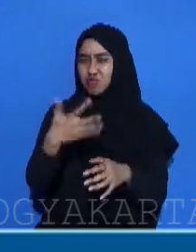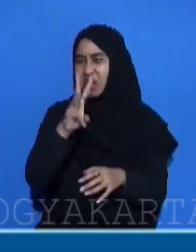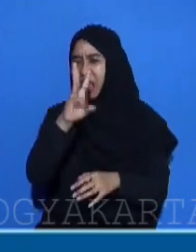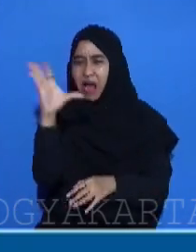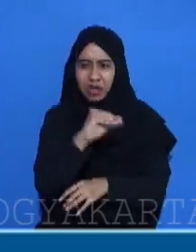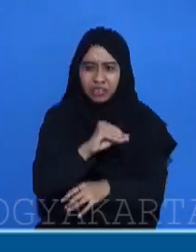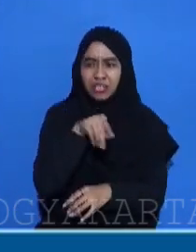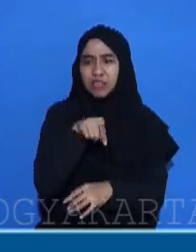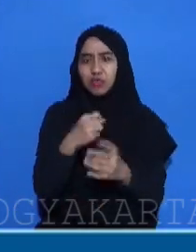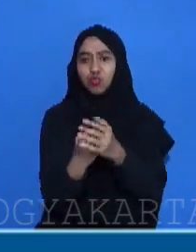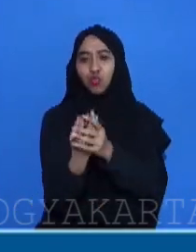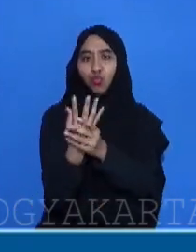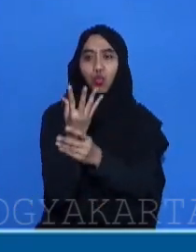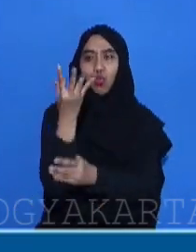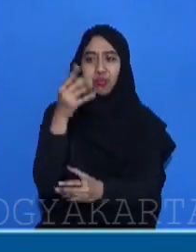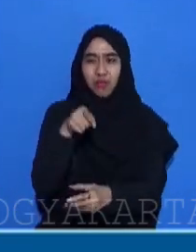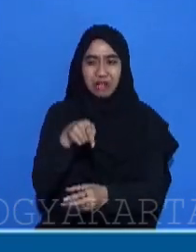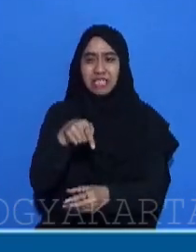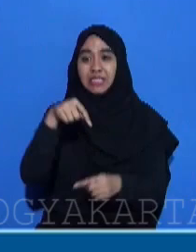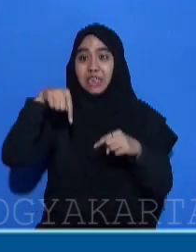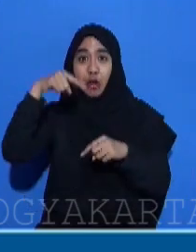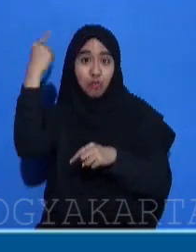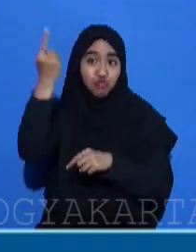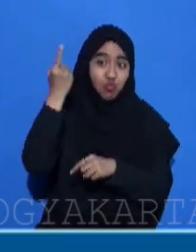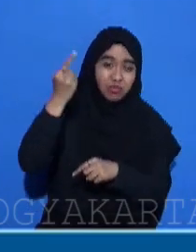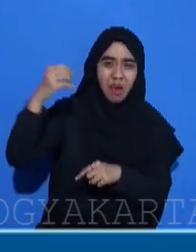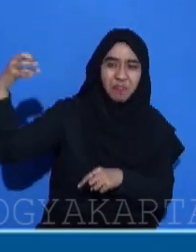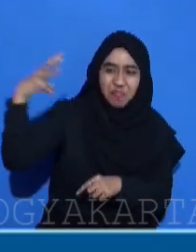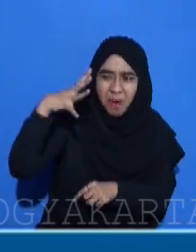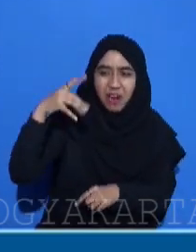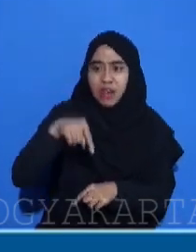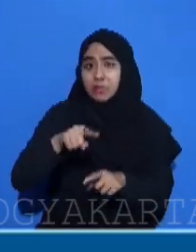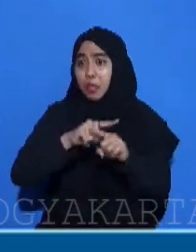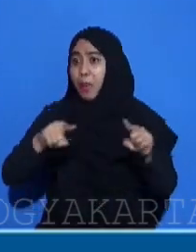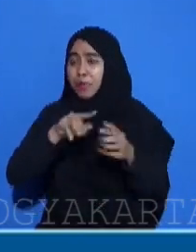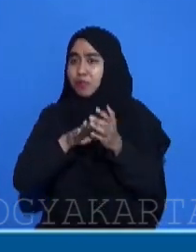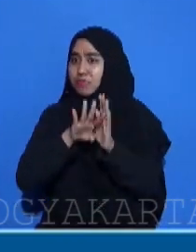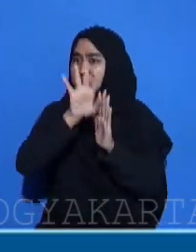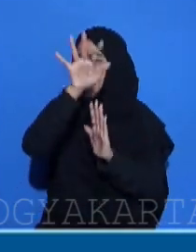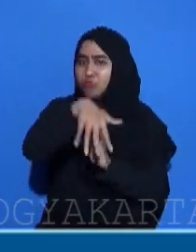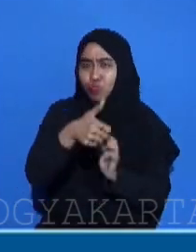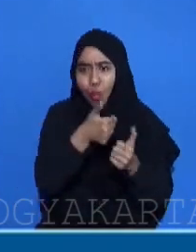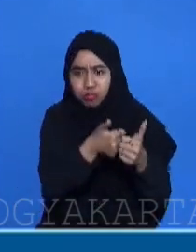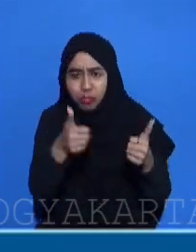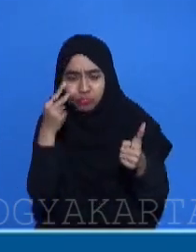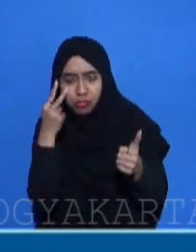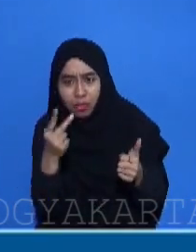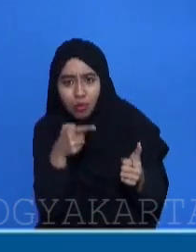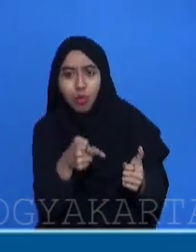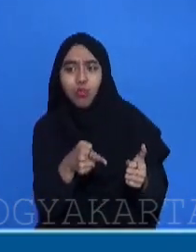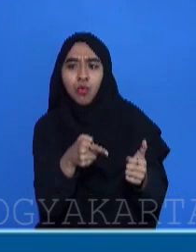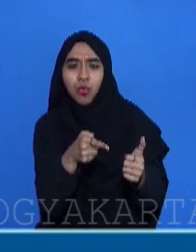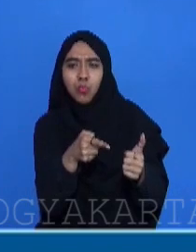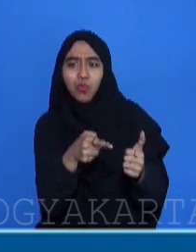nanti mongso ketigo ewas manten tanaman pantonipun Ugi ketinggalan subur kawanteran